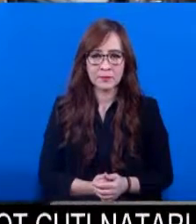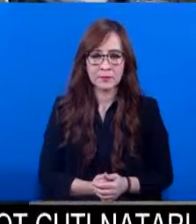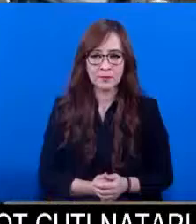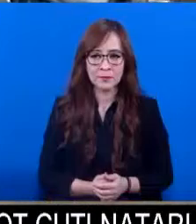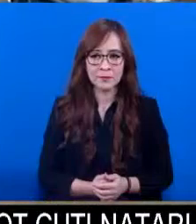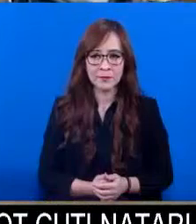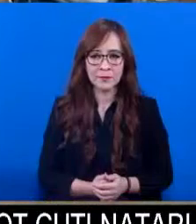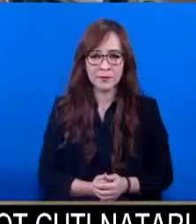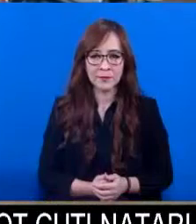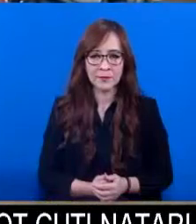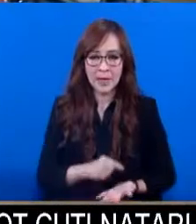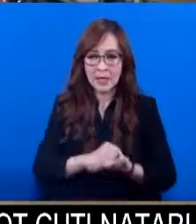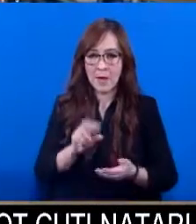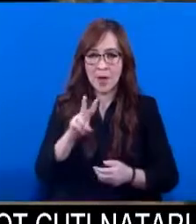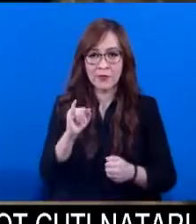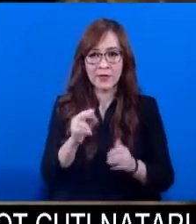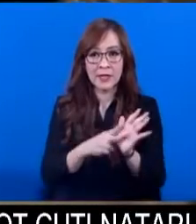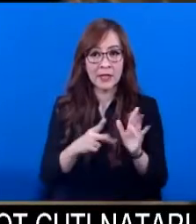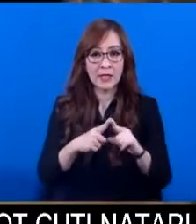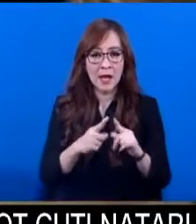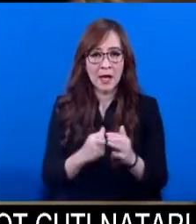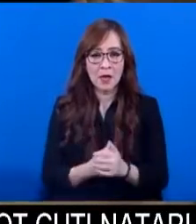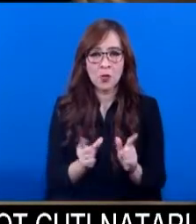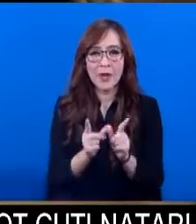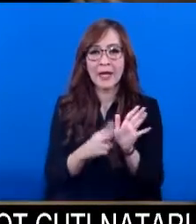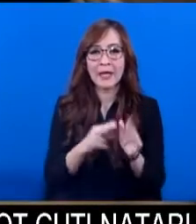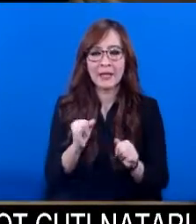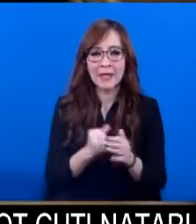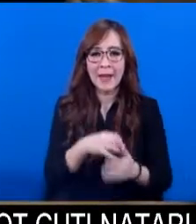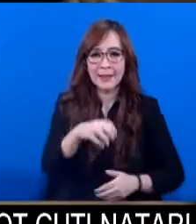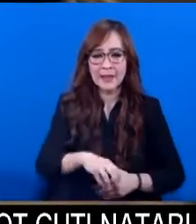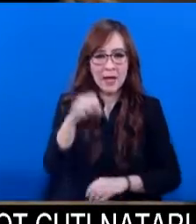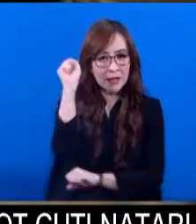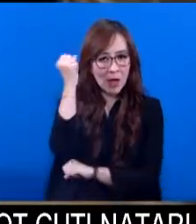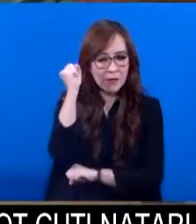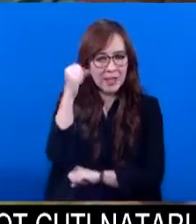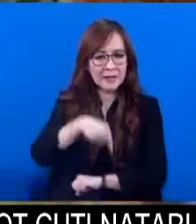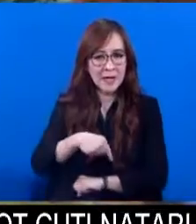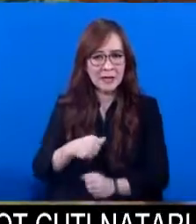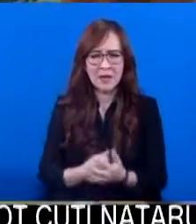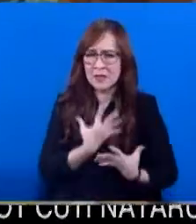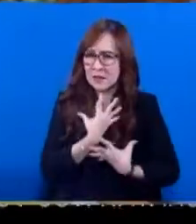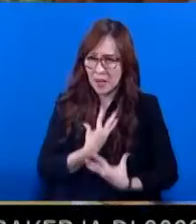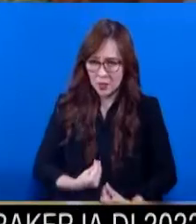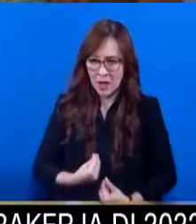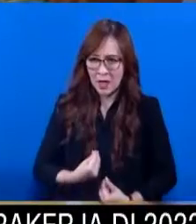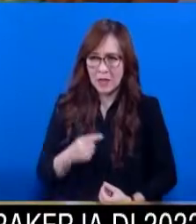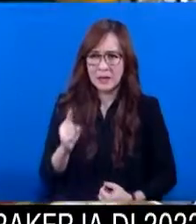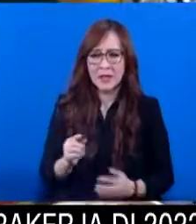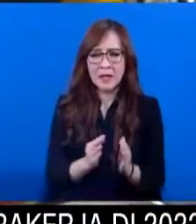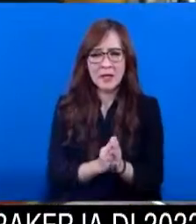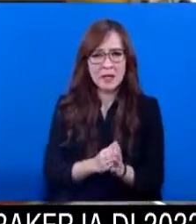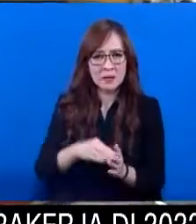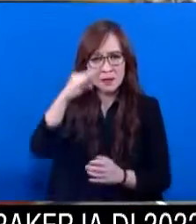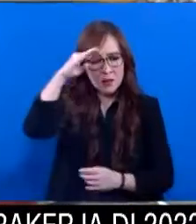Frida Olivia, salah satu WNI yang tinggal di Cape Town, Afrika Selatan, mengaku kecewa atas kebijakan ini. Tak ada pilihan, ia dan suami pun terpaksa